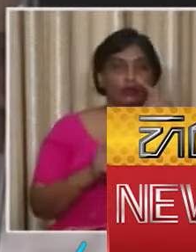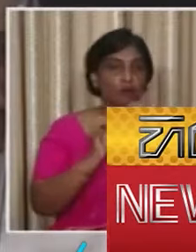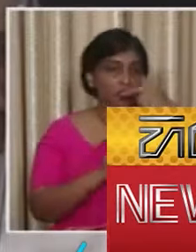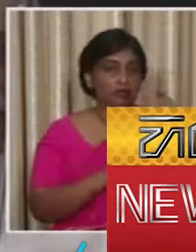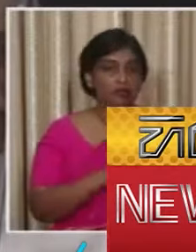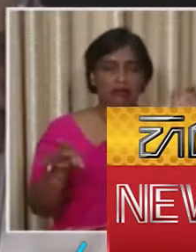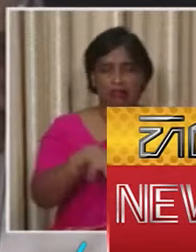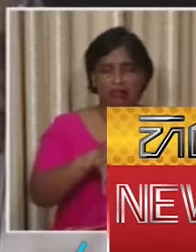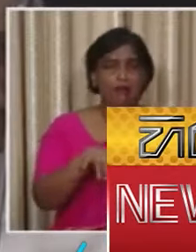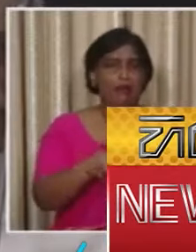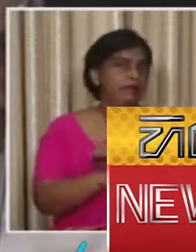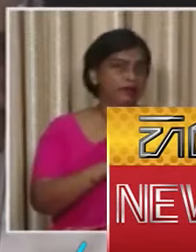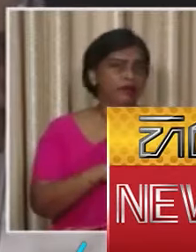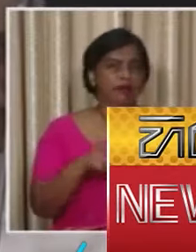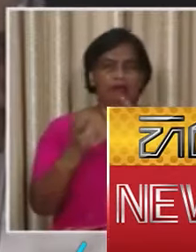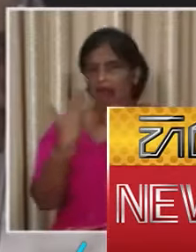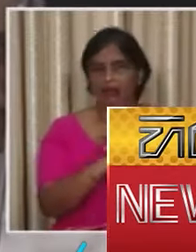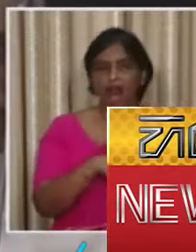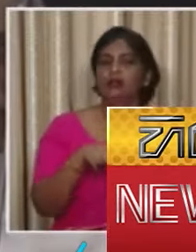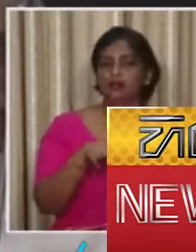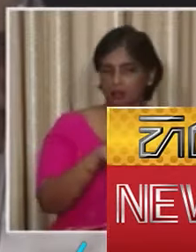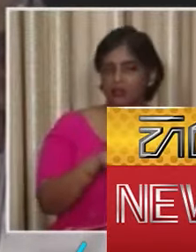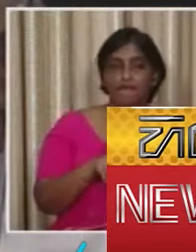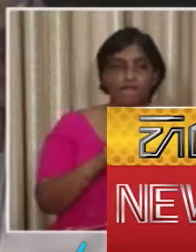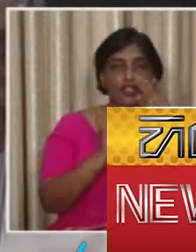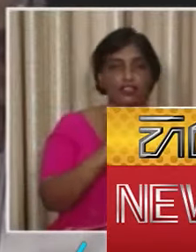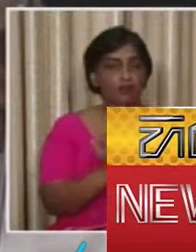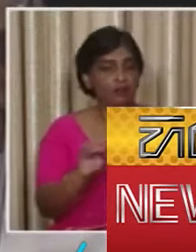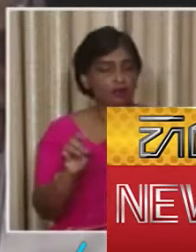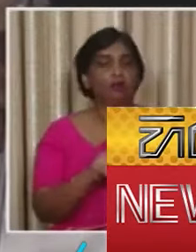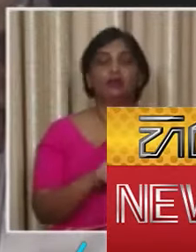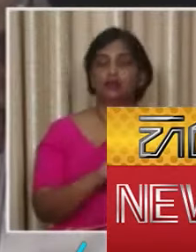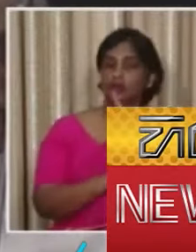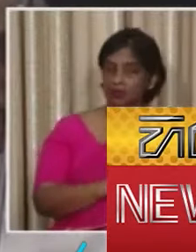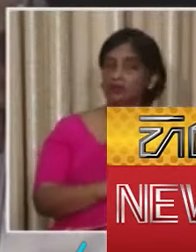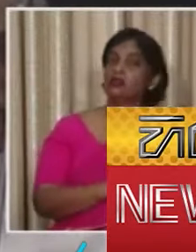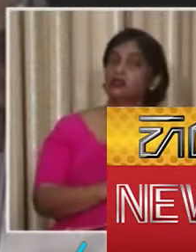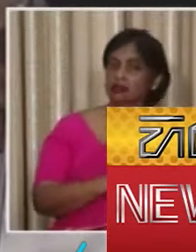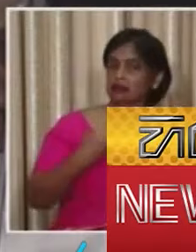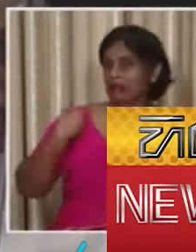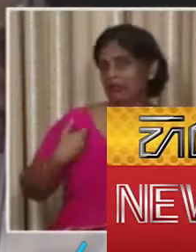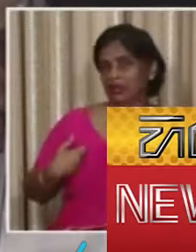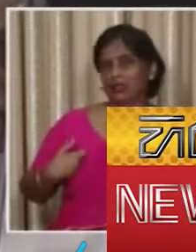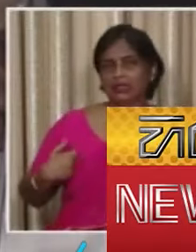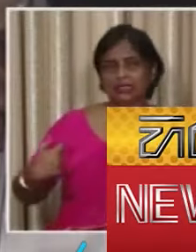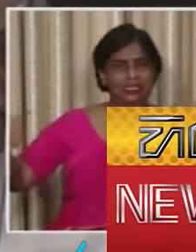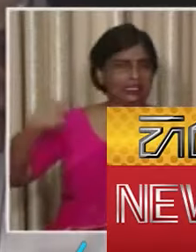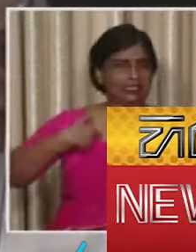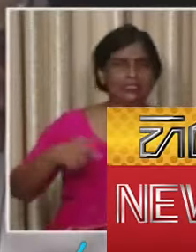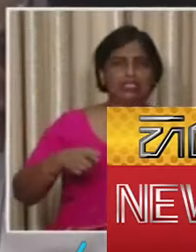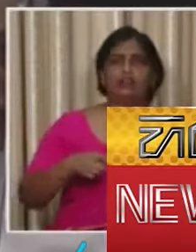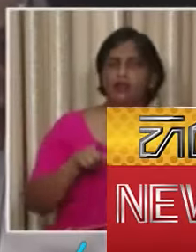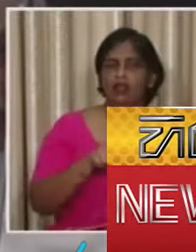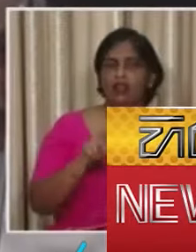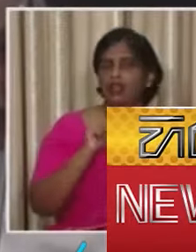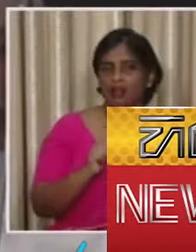ගෑවුණු ගැරන්ඩියන් වගේ ඒ අය හැසිරුණේ. සෝෂල් මීඩියා භාෂාවෙන් කියනවා නම් ඒ අයගේ ඇඟේ ඉත්තෑවන් දිව්වා.